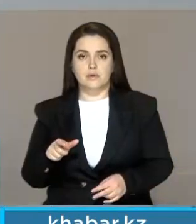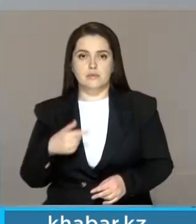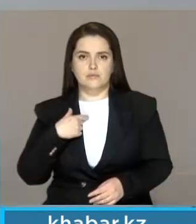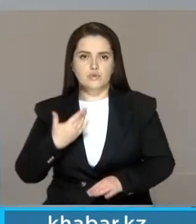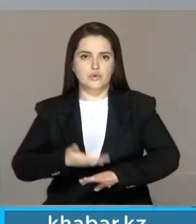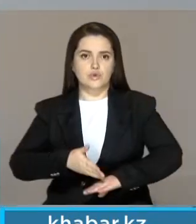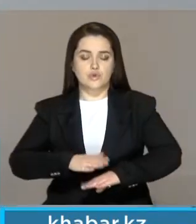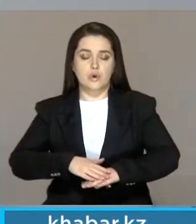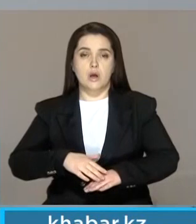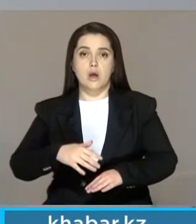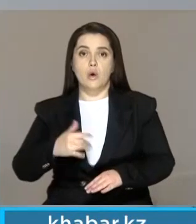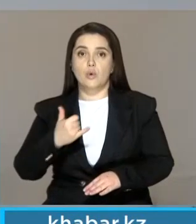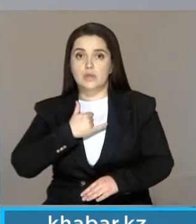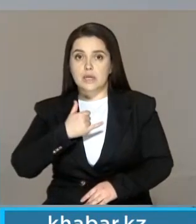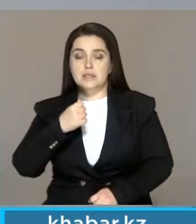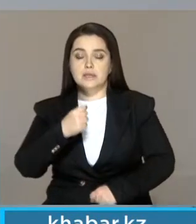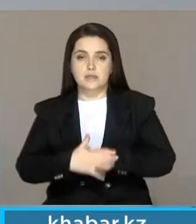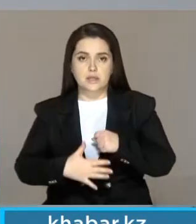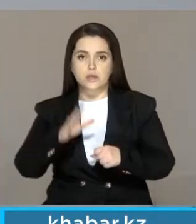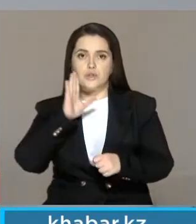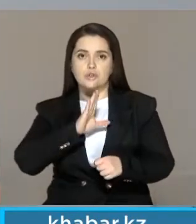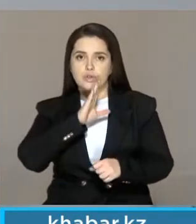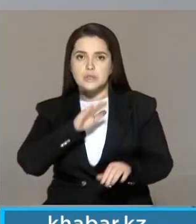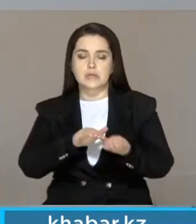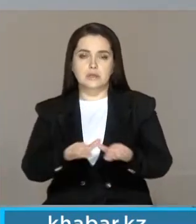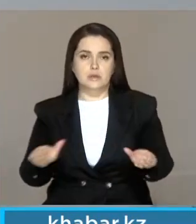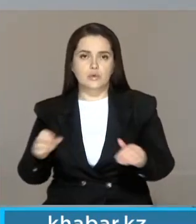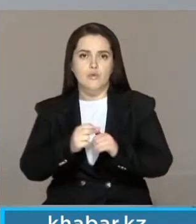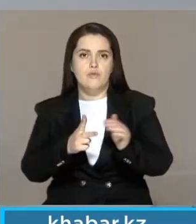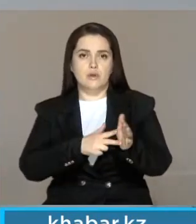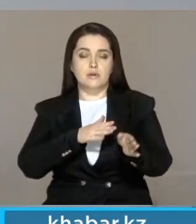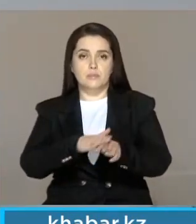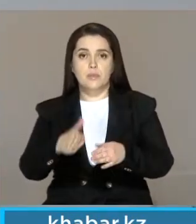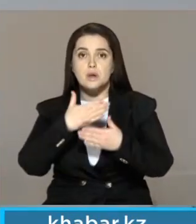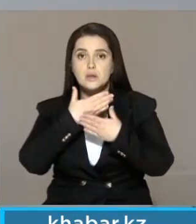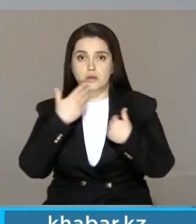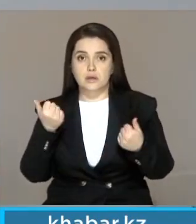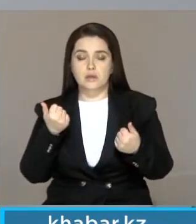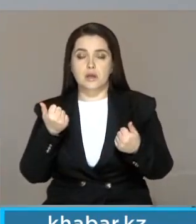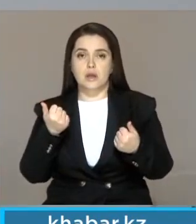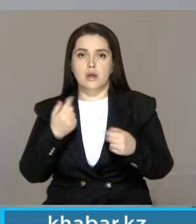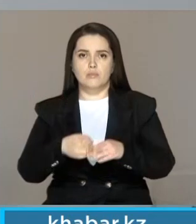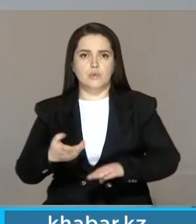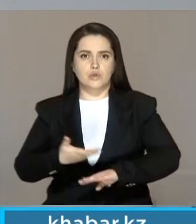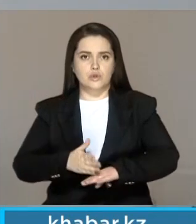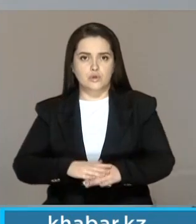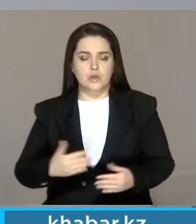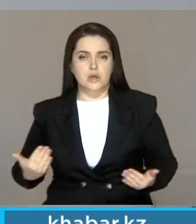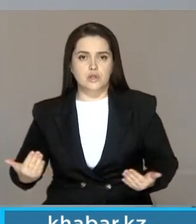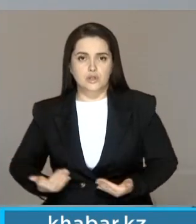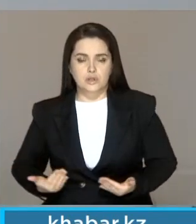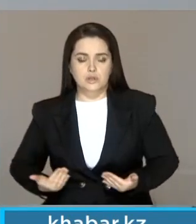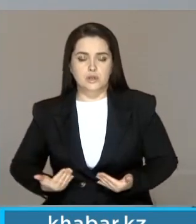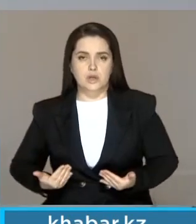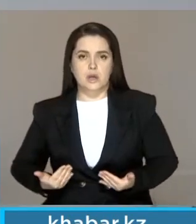нам в кризисный центр поступают женщины с несовершеннолетними детьми, которые остались как в тяжелой жизненной ситуации, так